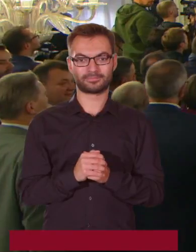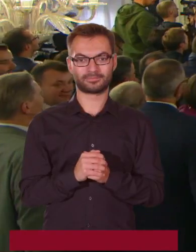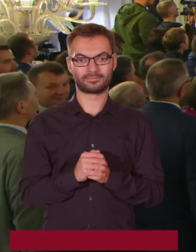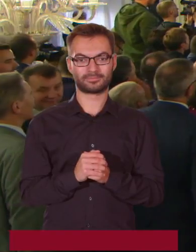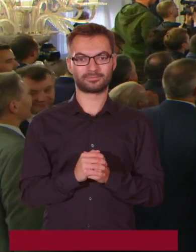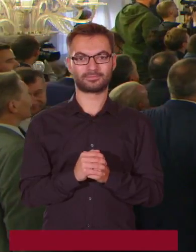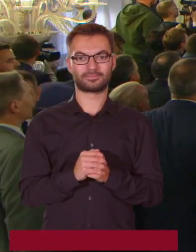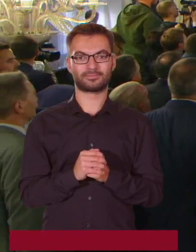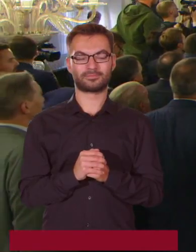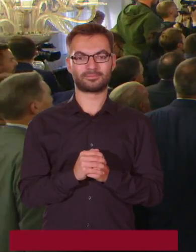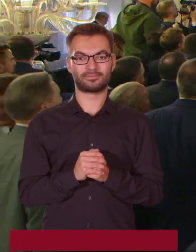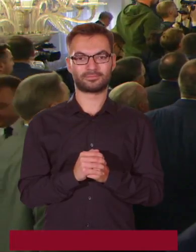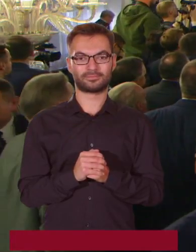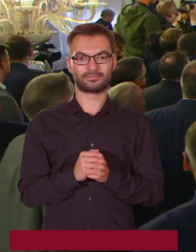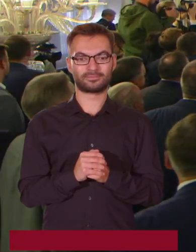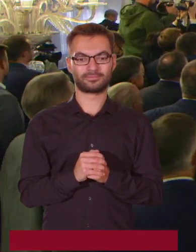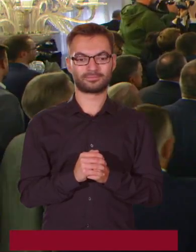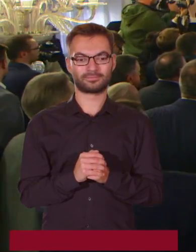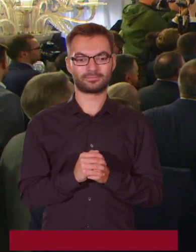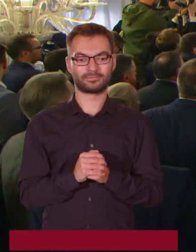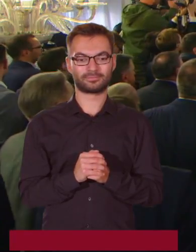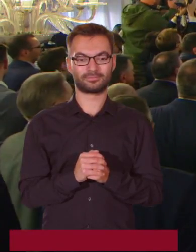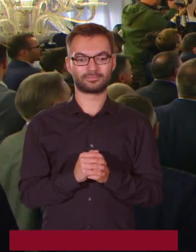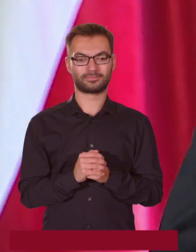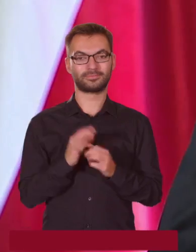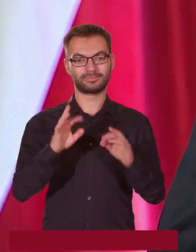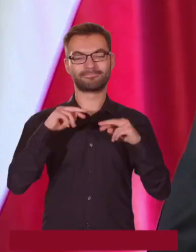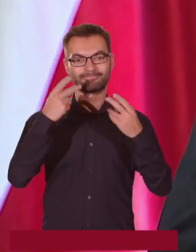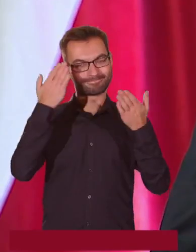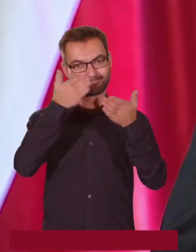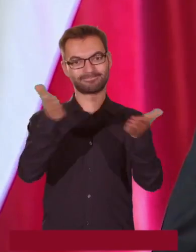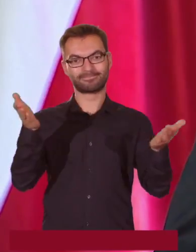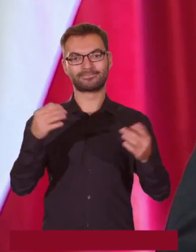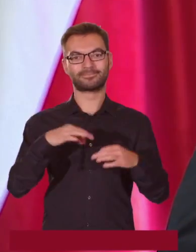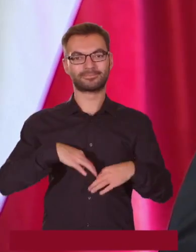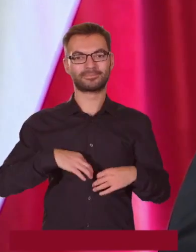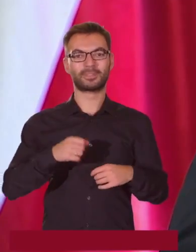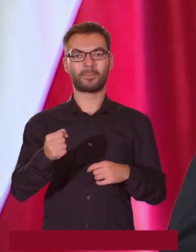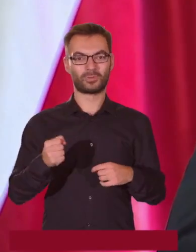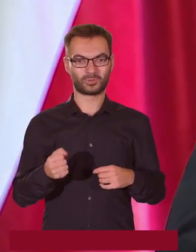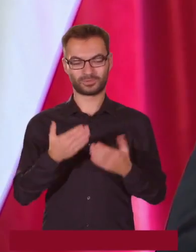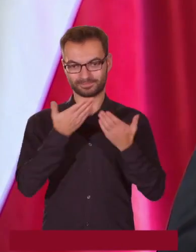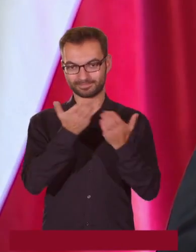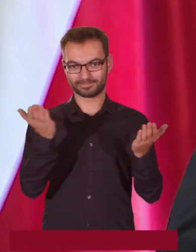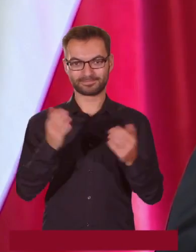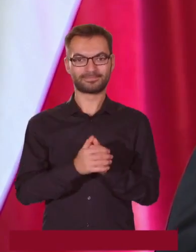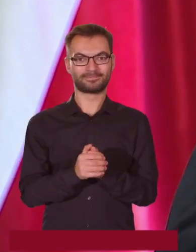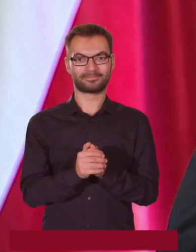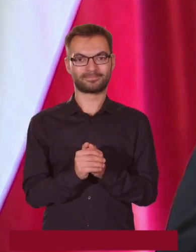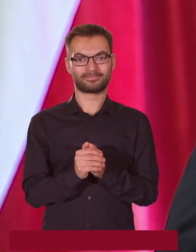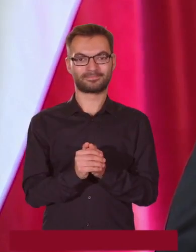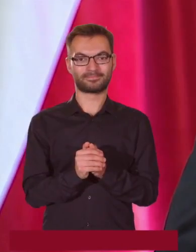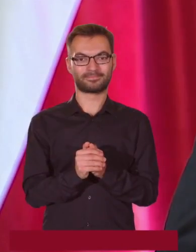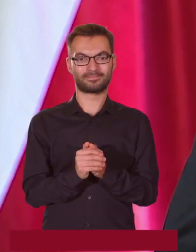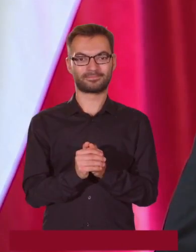Szanowni, zwracam się przede wszystkim do szanownych państwa, pań, panów posłów. Proszę państwa, finis coronatopus, czyli